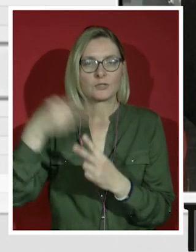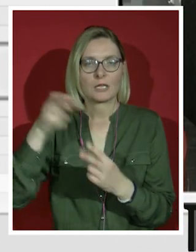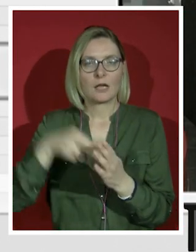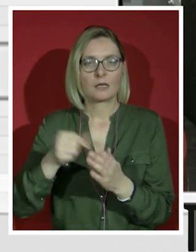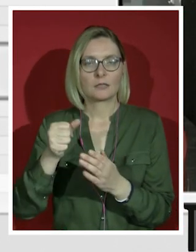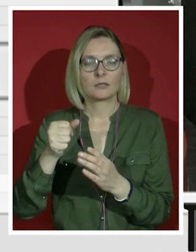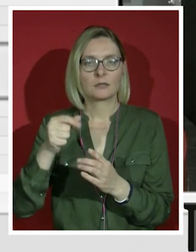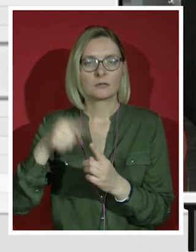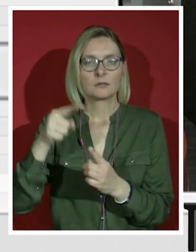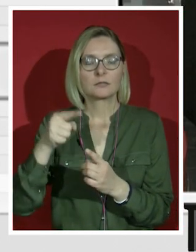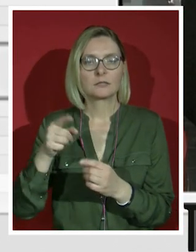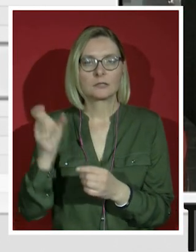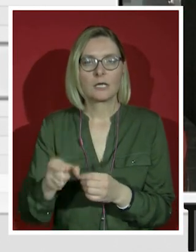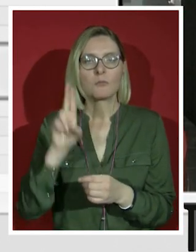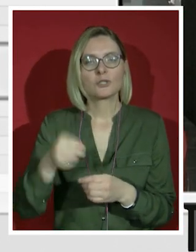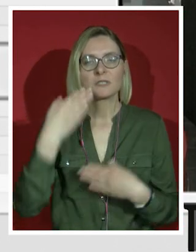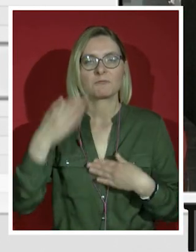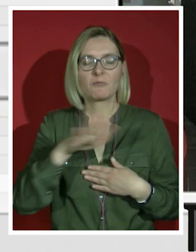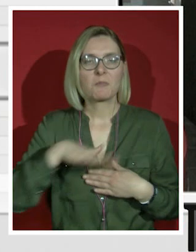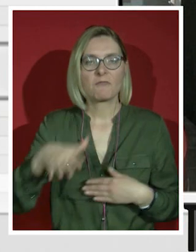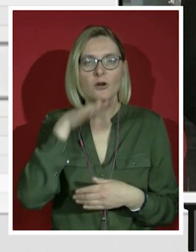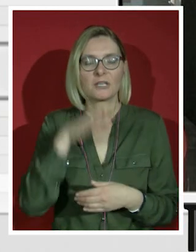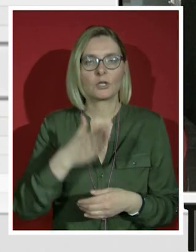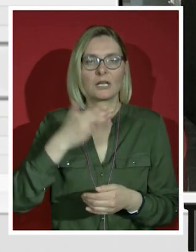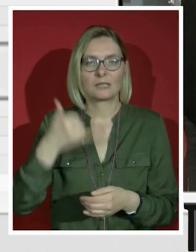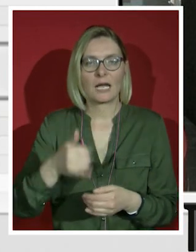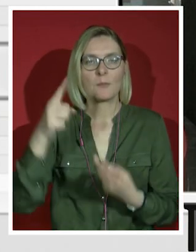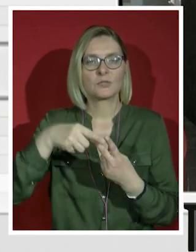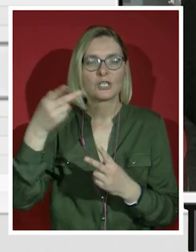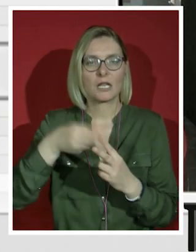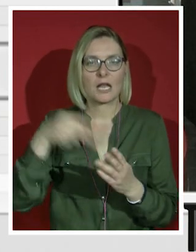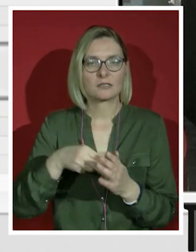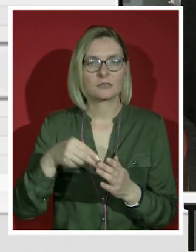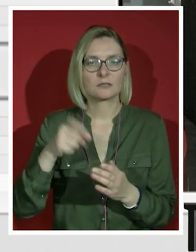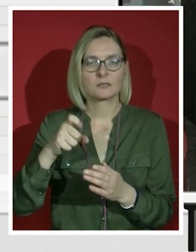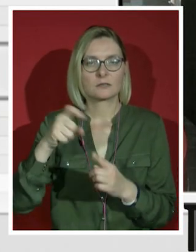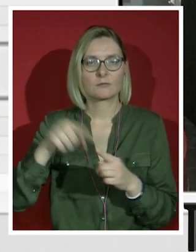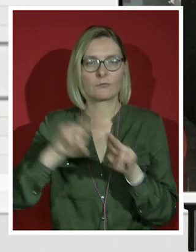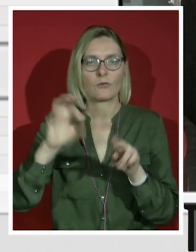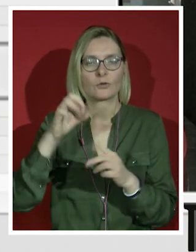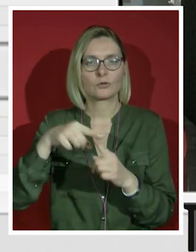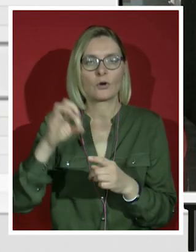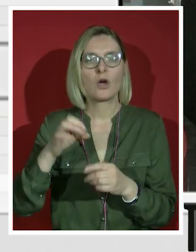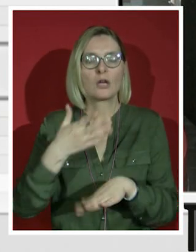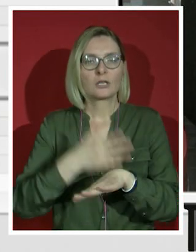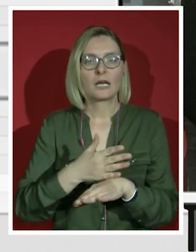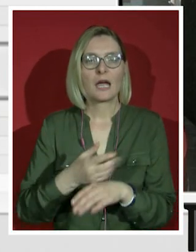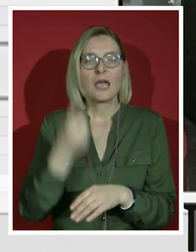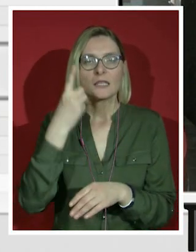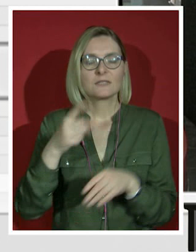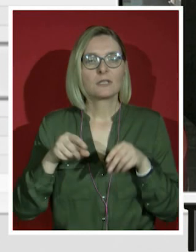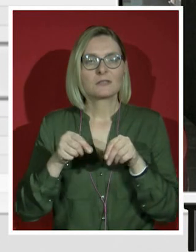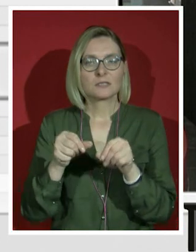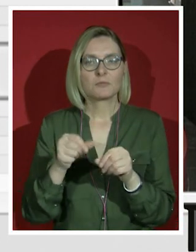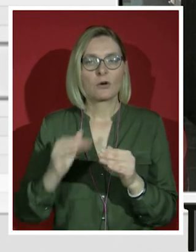пофалиме на ниво на Македонија дека пчеларството како гранка е може би единствена земјоделска гранка која е во